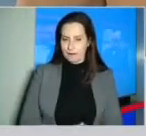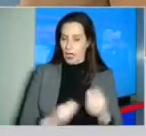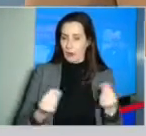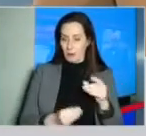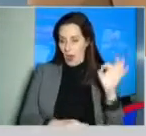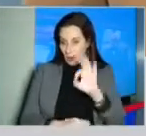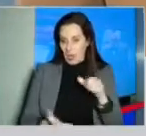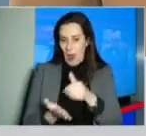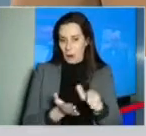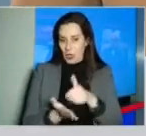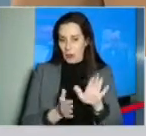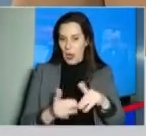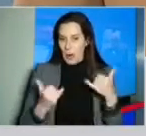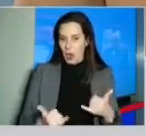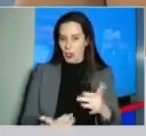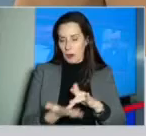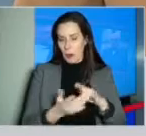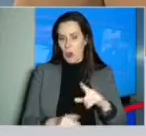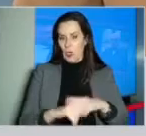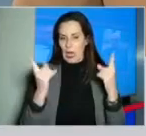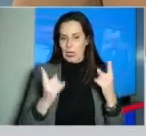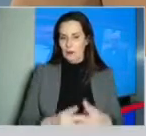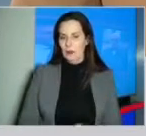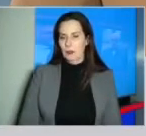האלה כנראה קורים גם עכשיו במקומות אחרים.